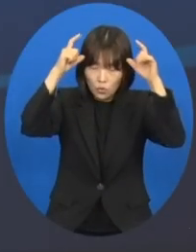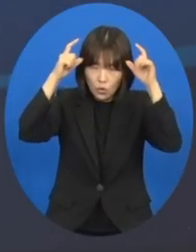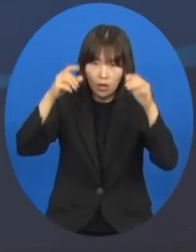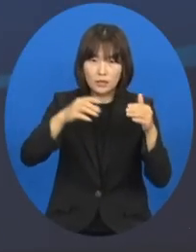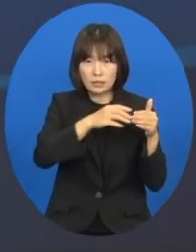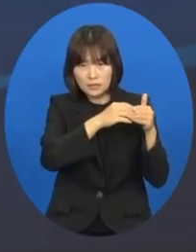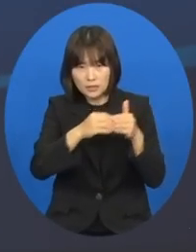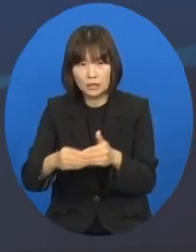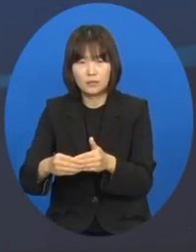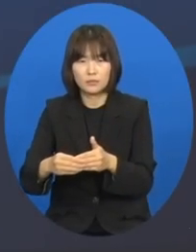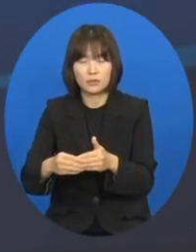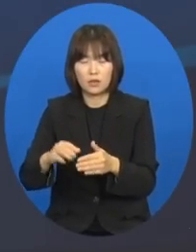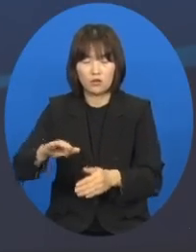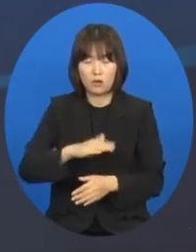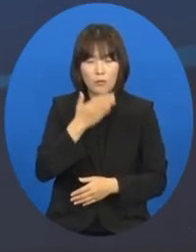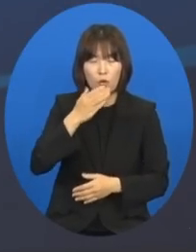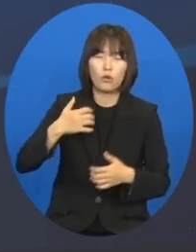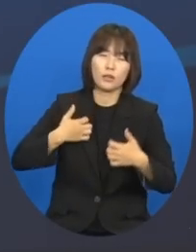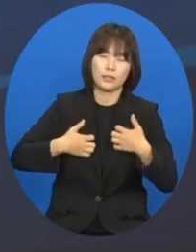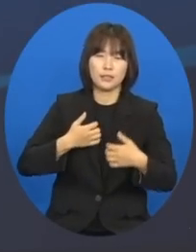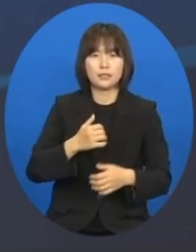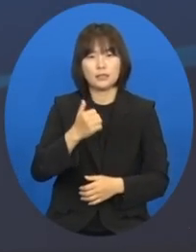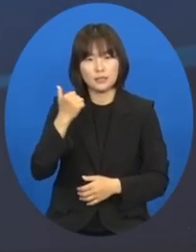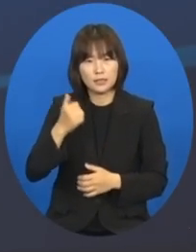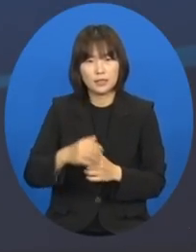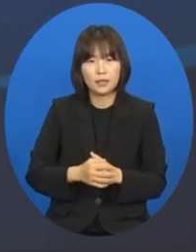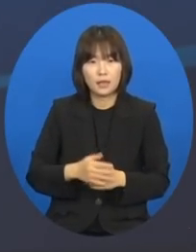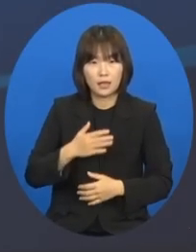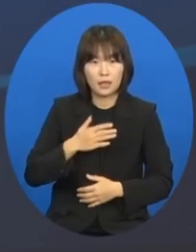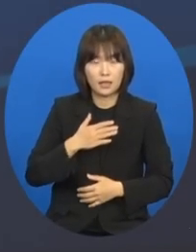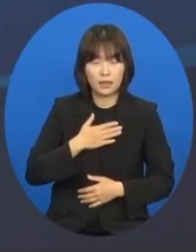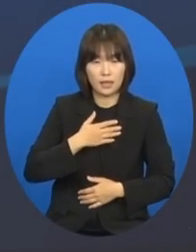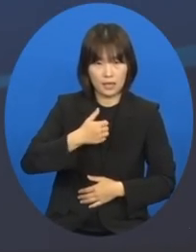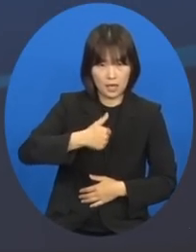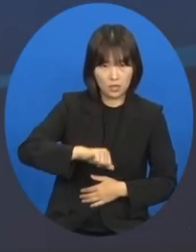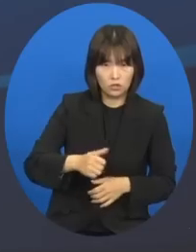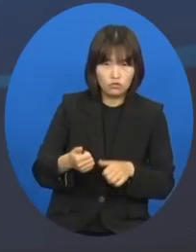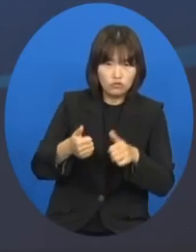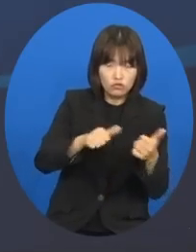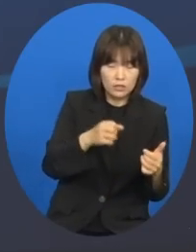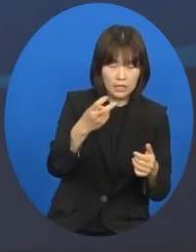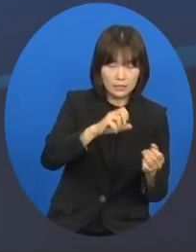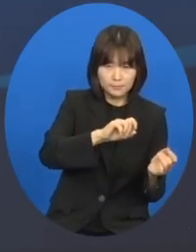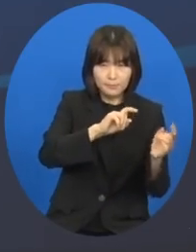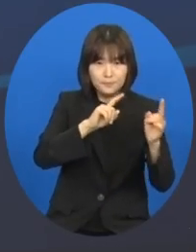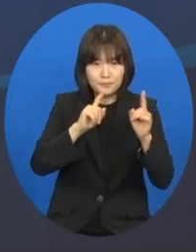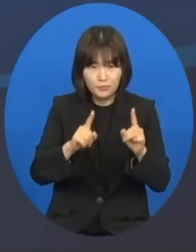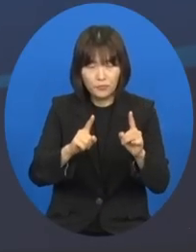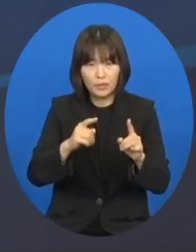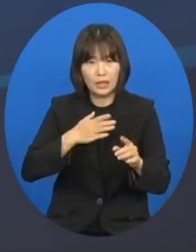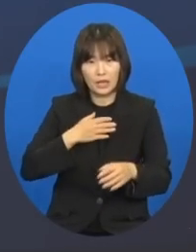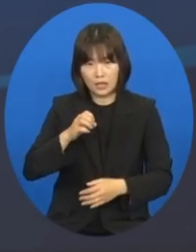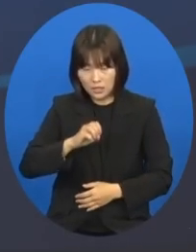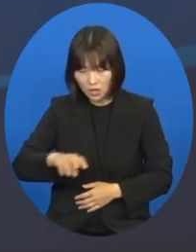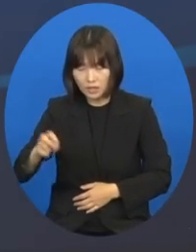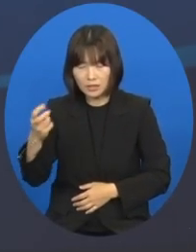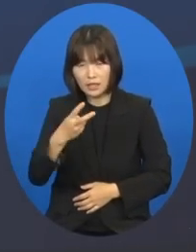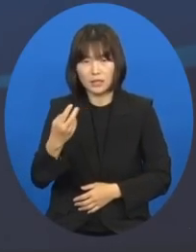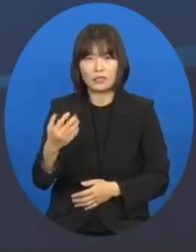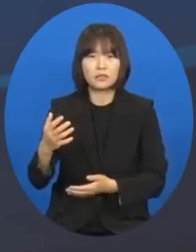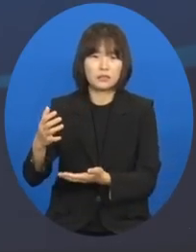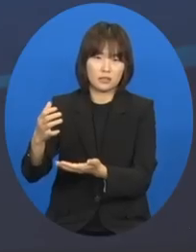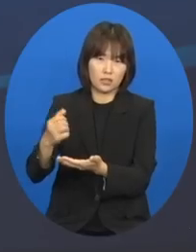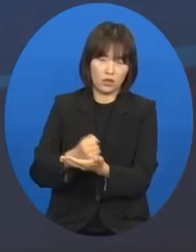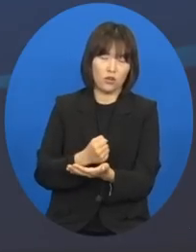끌어다가 잡으라 우리가 먹고 즐기자 24절 이인의 아들은 죽었다가 다시 살아났으며 내가 잃었다가